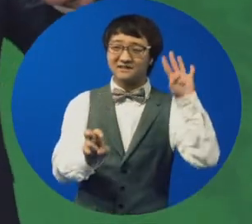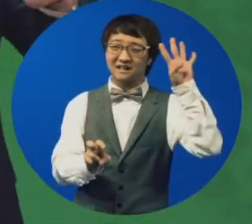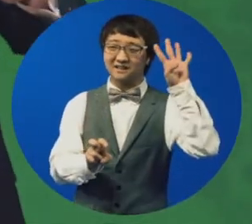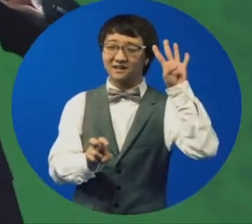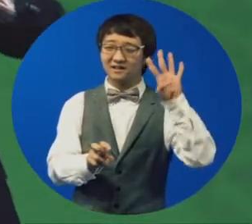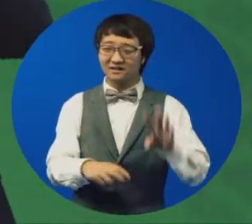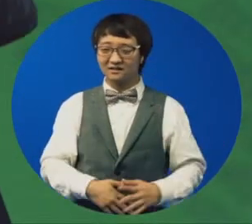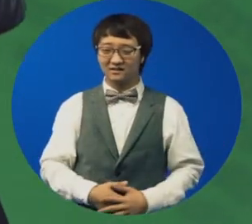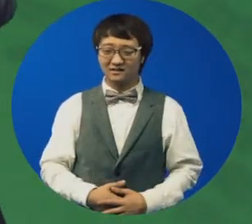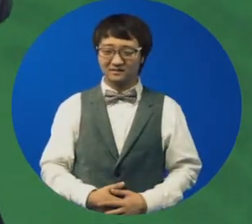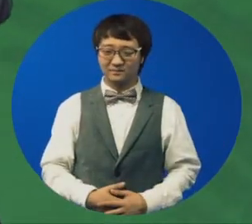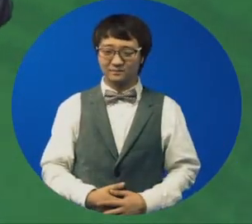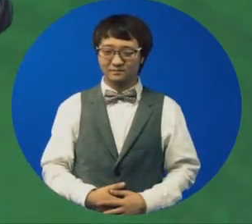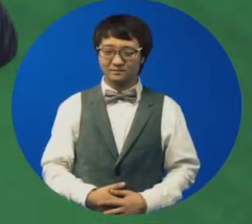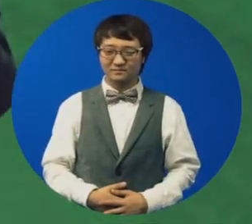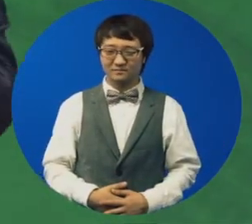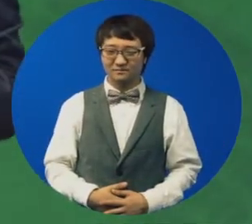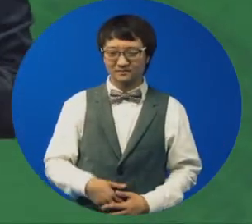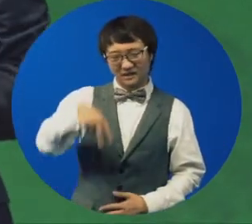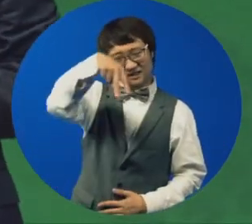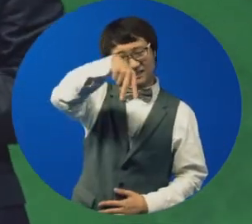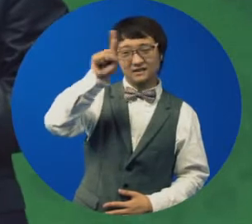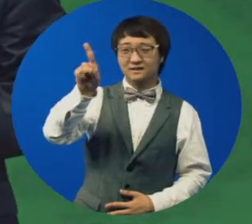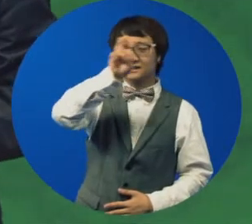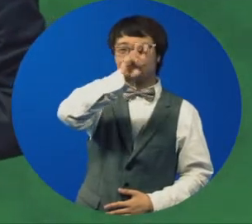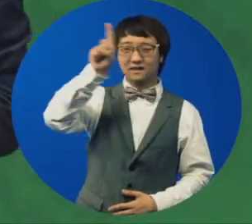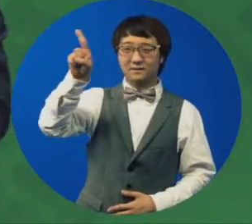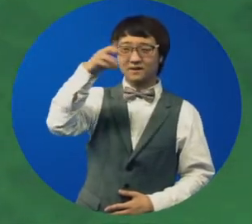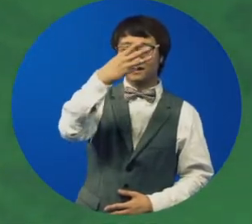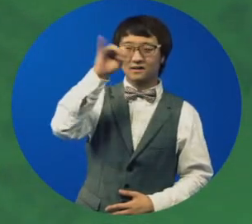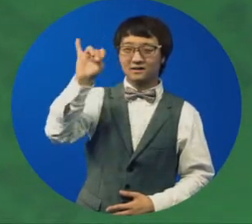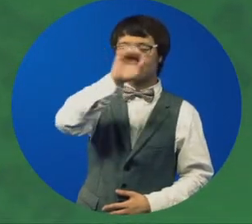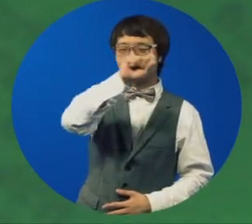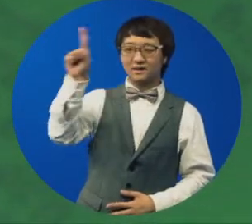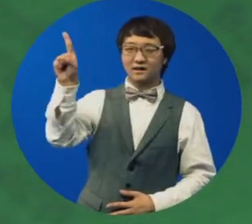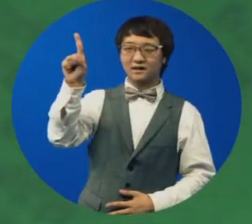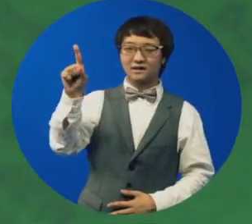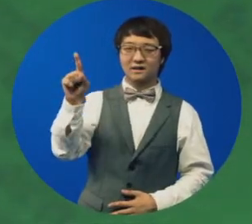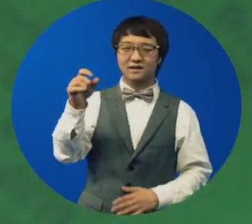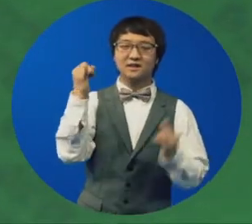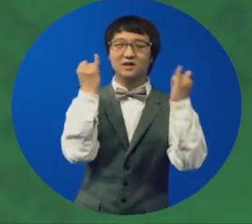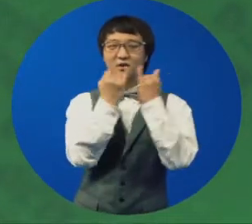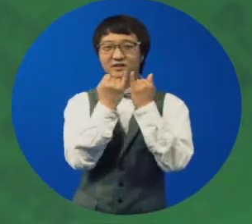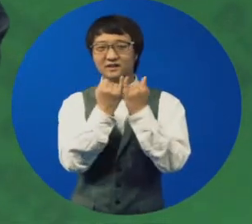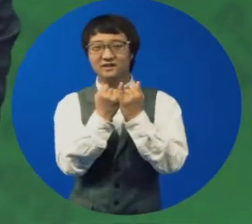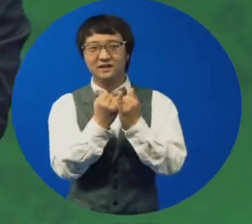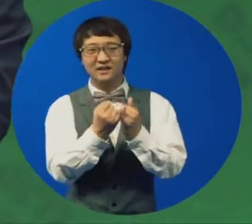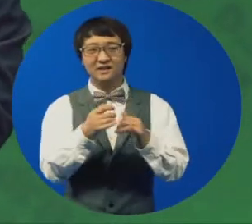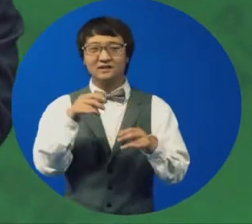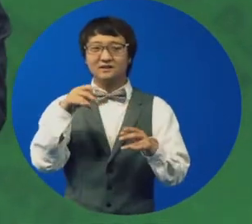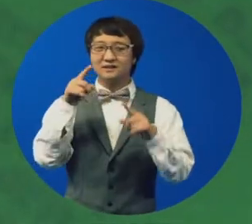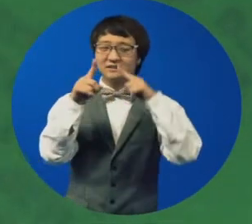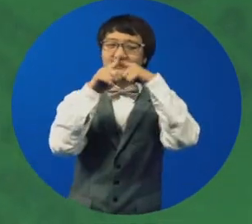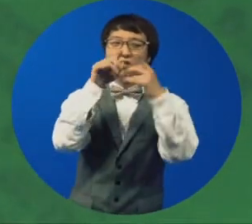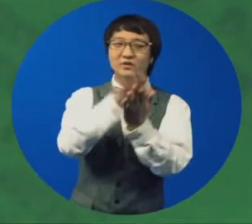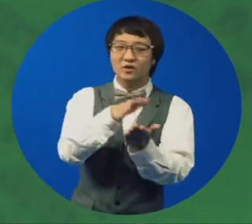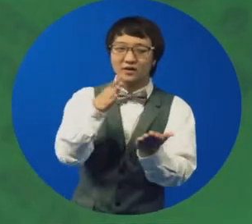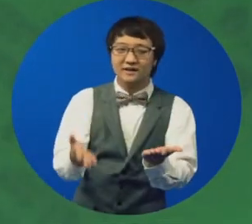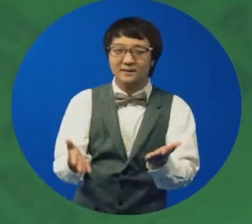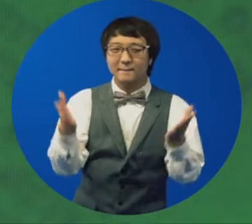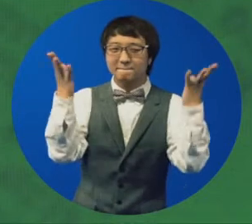사마리아 우물가에서 한 여인을 만나셨어요. 뭐 성경에 많은 해석들이 있지만 이 여인이 왜